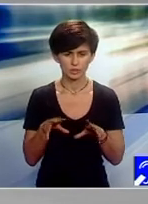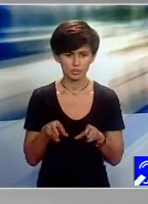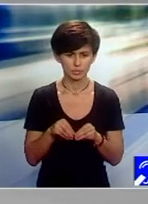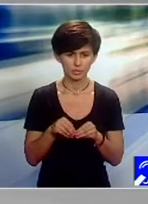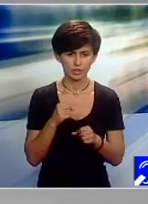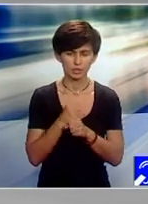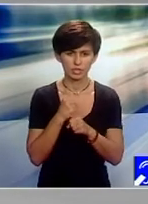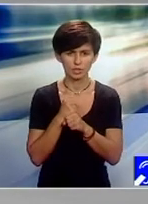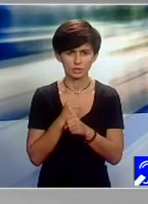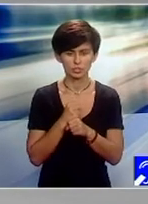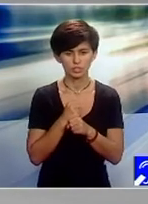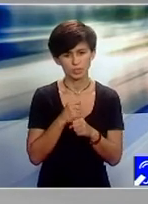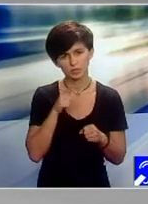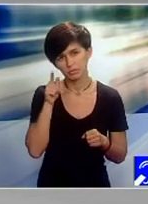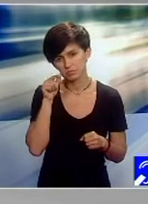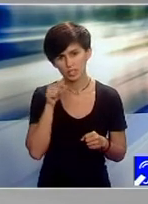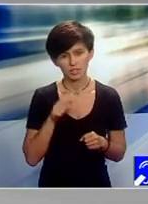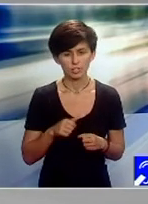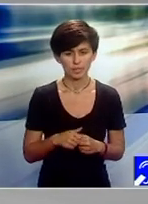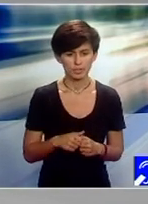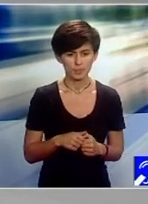muncim, tragem de noi, glumim.